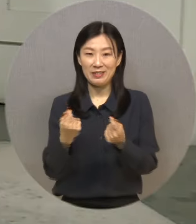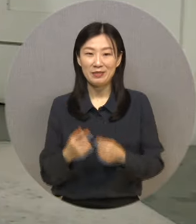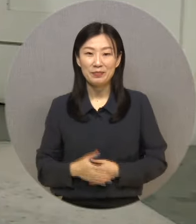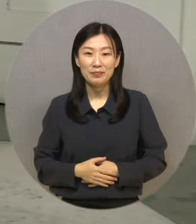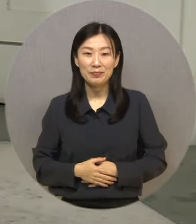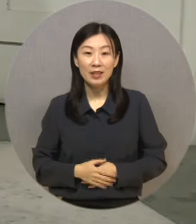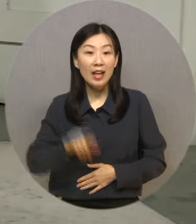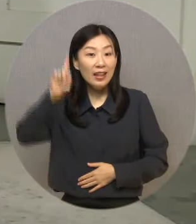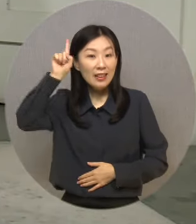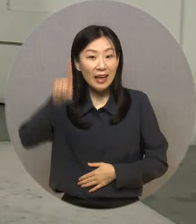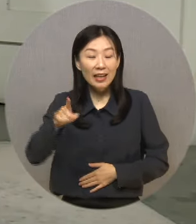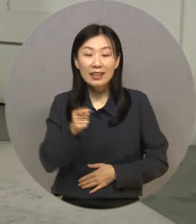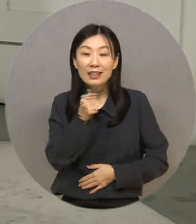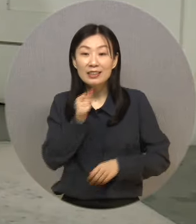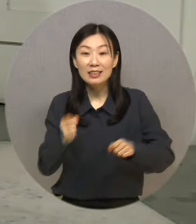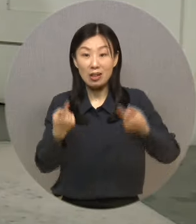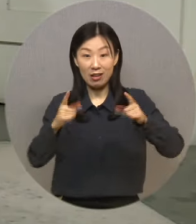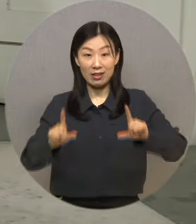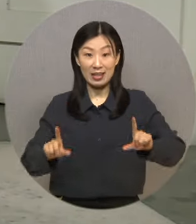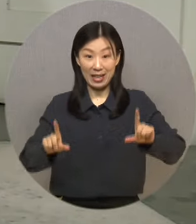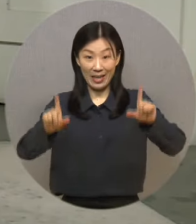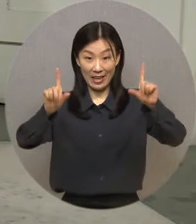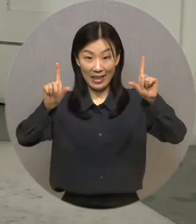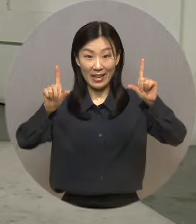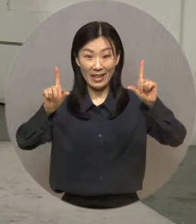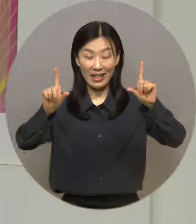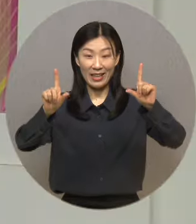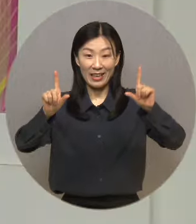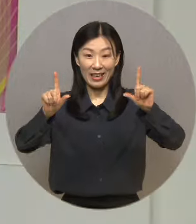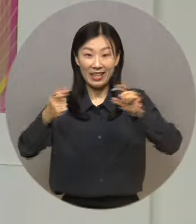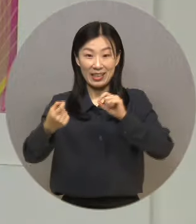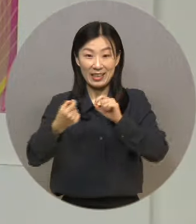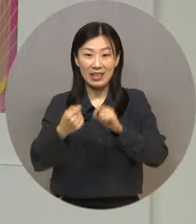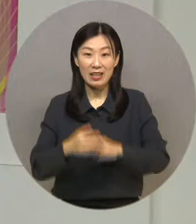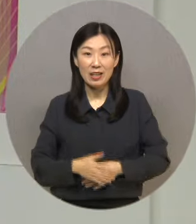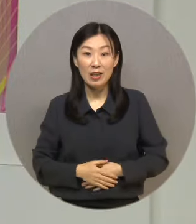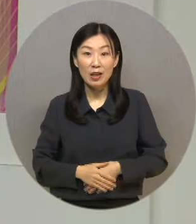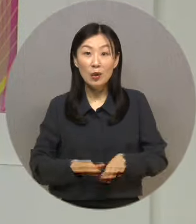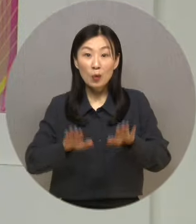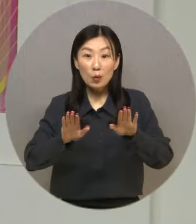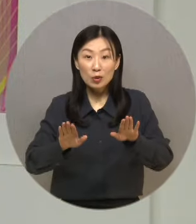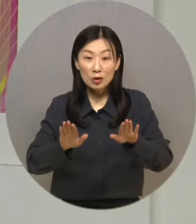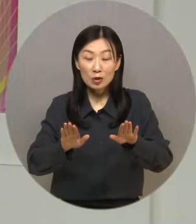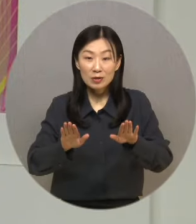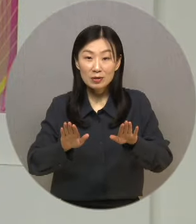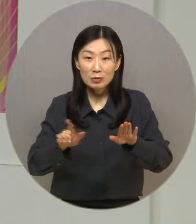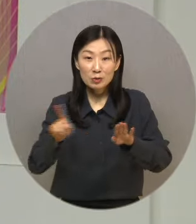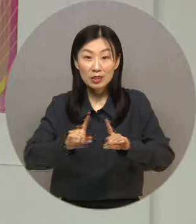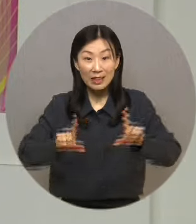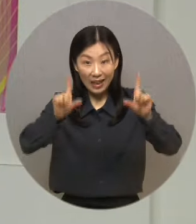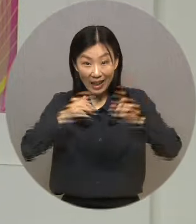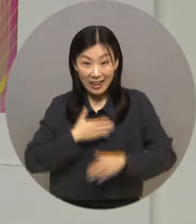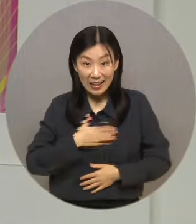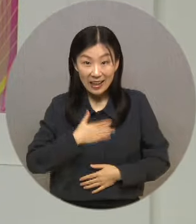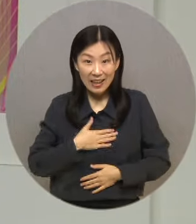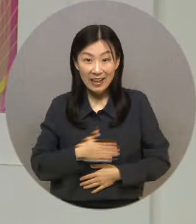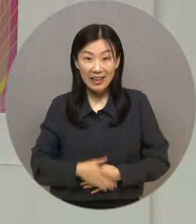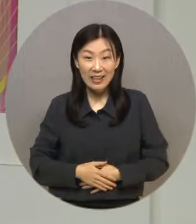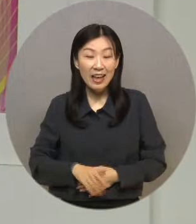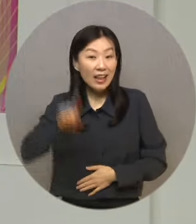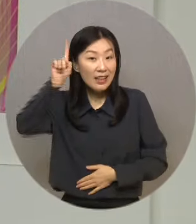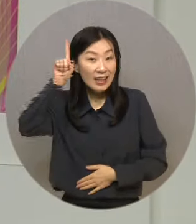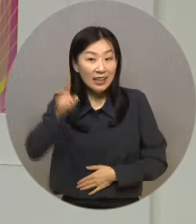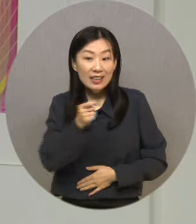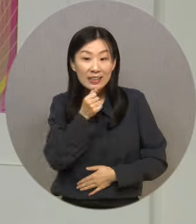내일이 설날입니다. 예. 예, 오늘은 무슨 설인지 아세요? 내일이 설이니까